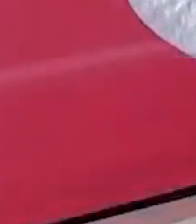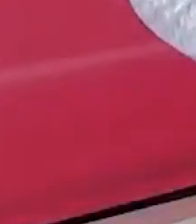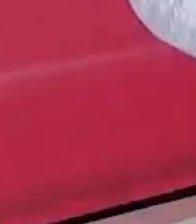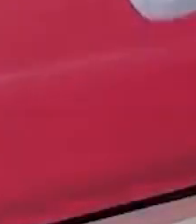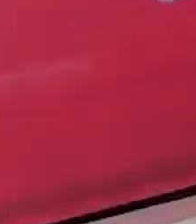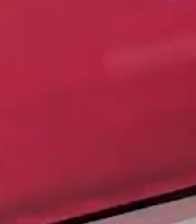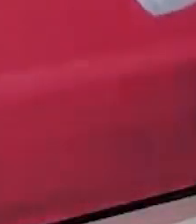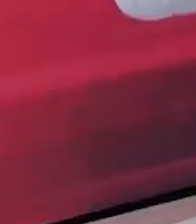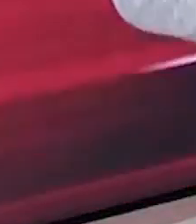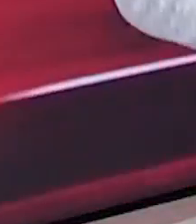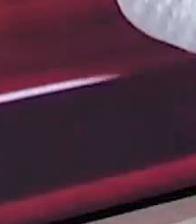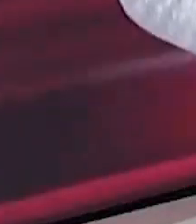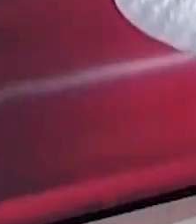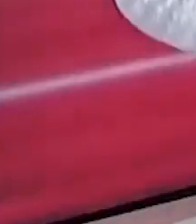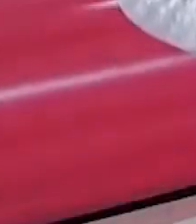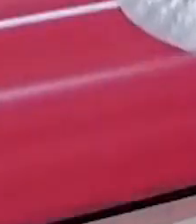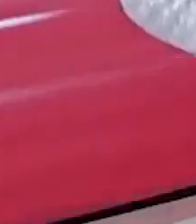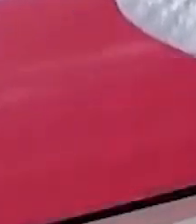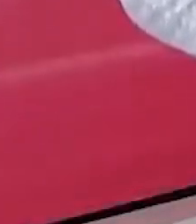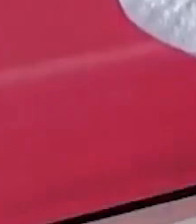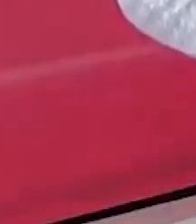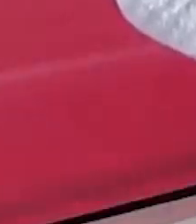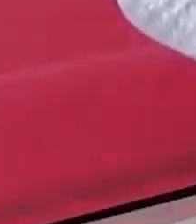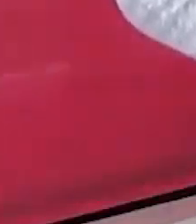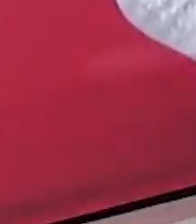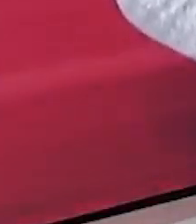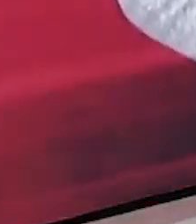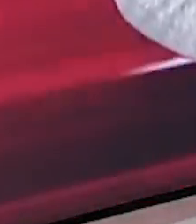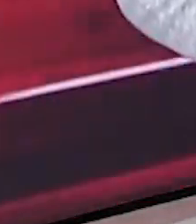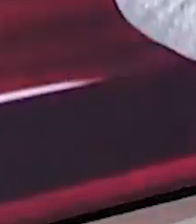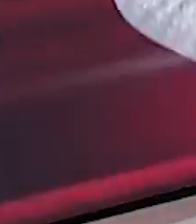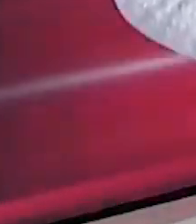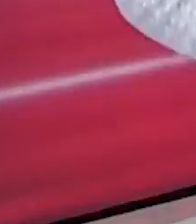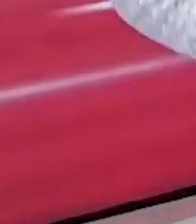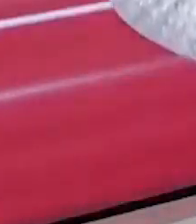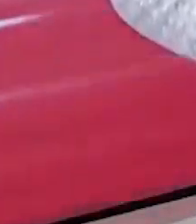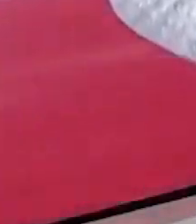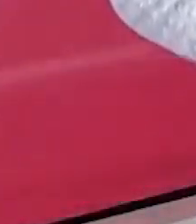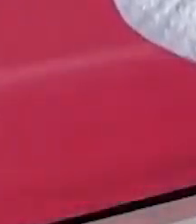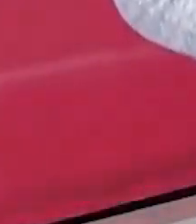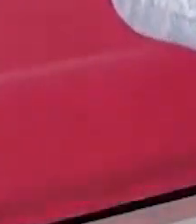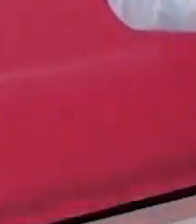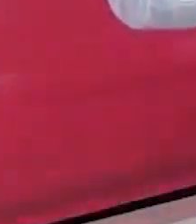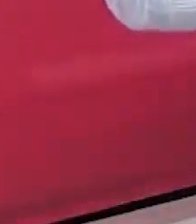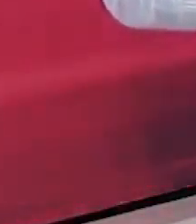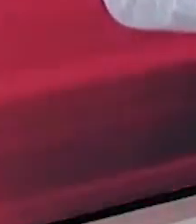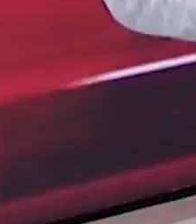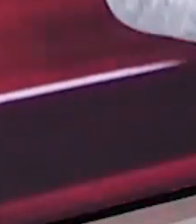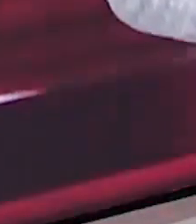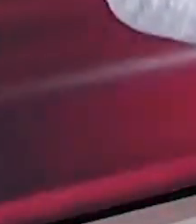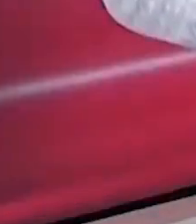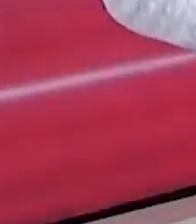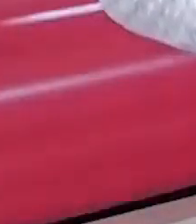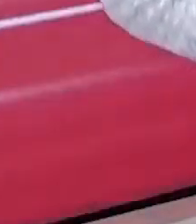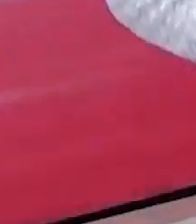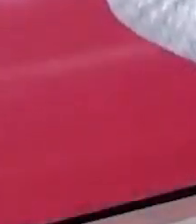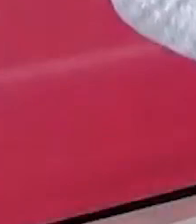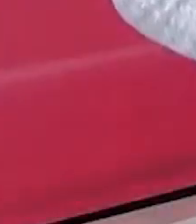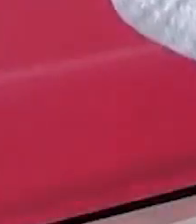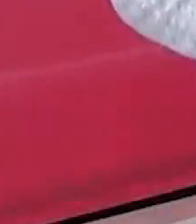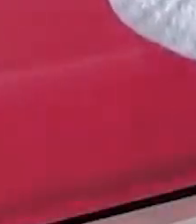Mga kapuso, know the weather before you go at mag-subscribe na sa GMA Integrated News sa YouTube. Para sa mga kapuso natin sa abroad,